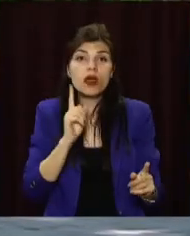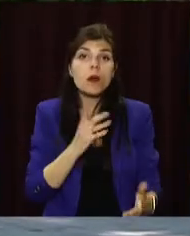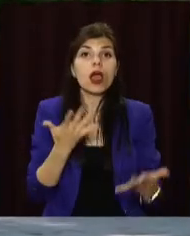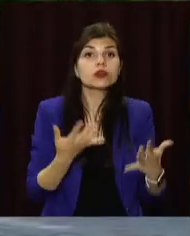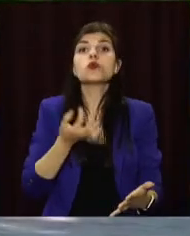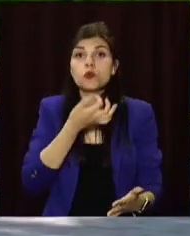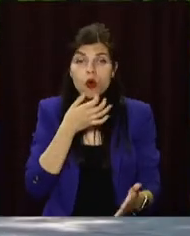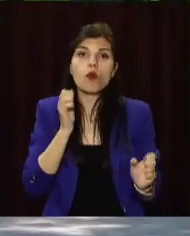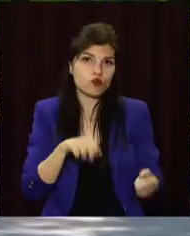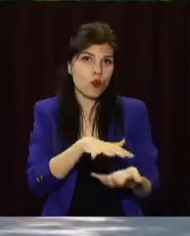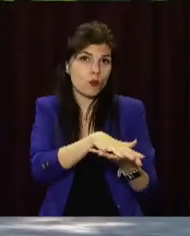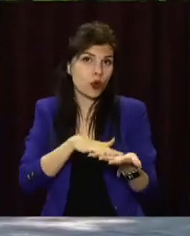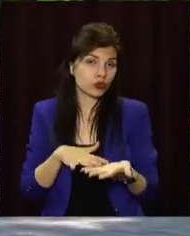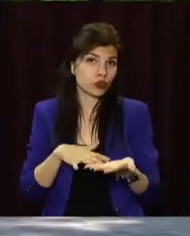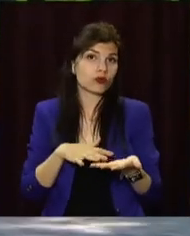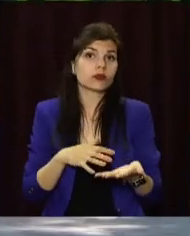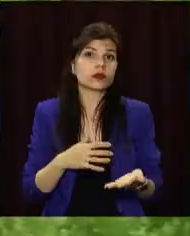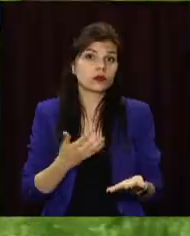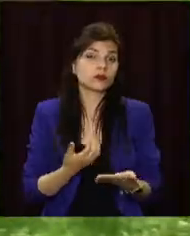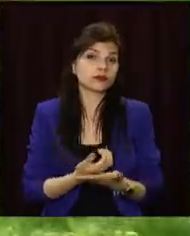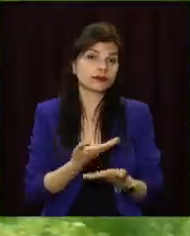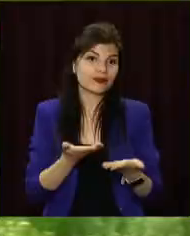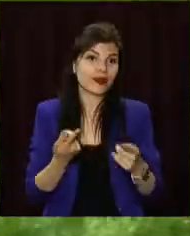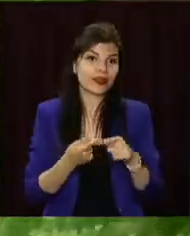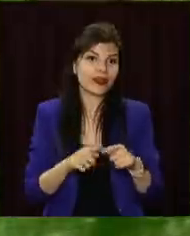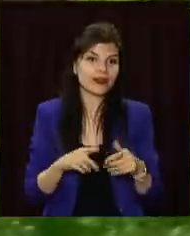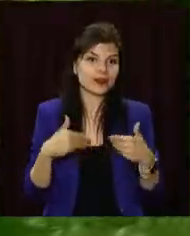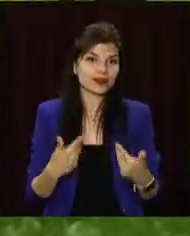угоду пролонгують. Анна Шостак, Максим Олещенко, Open News, телеканал «Відкритий».